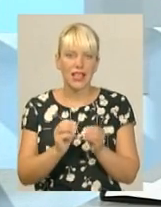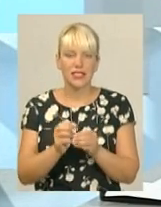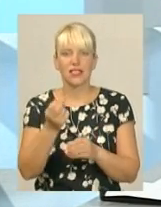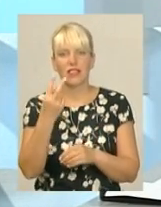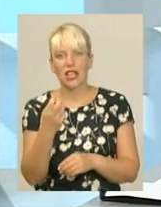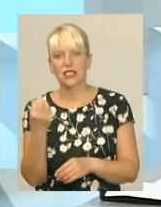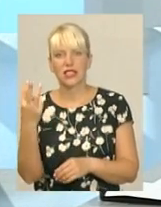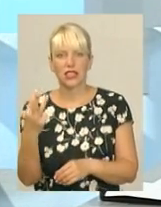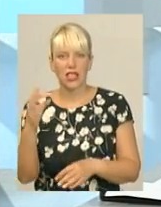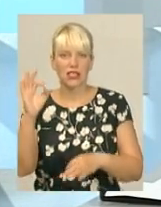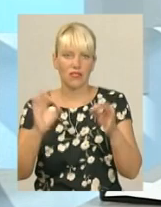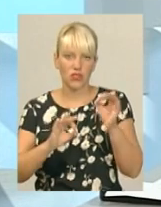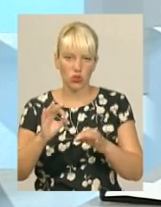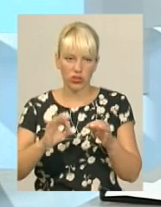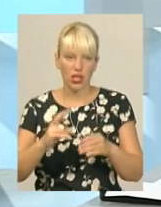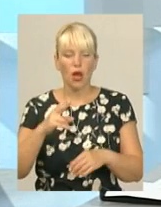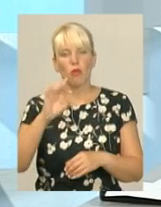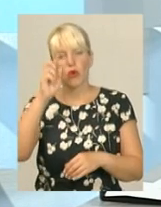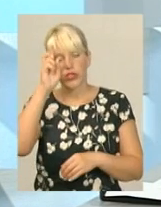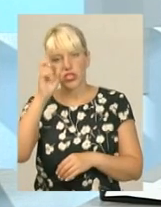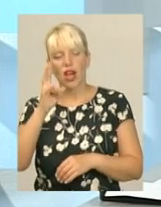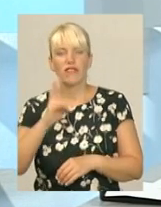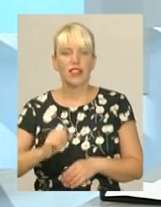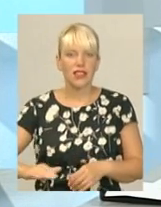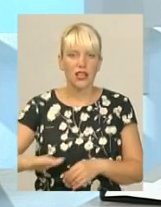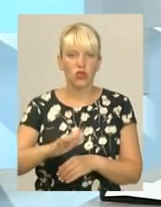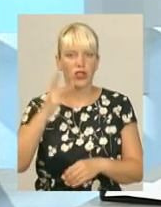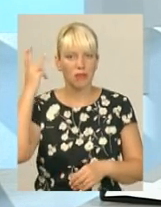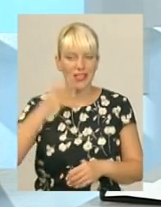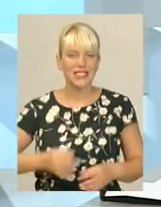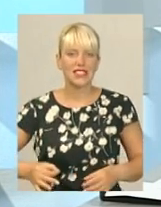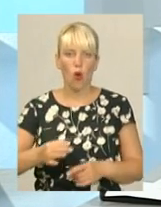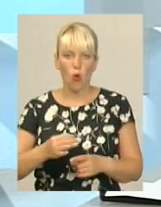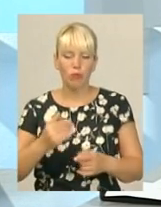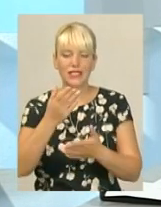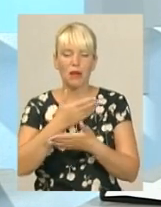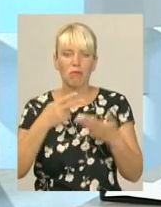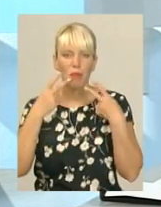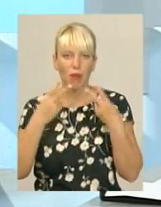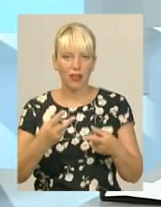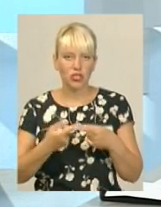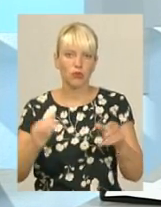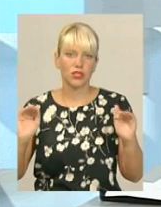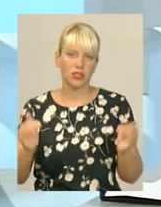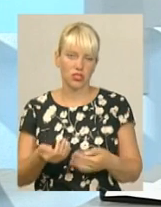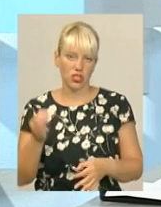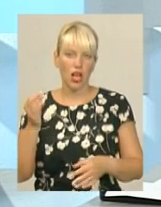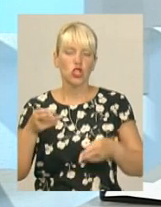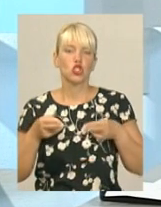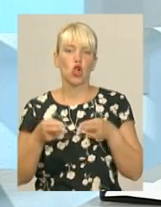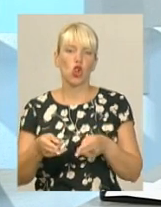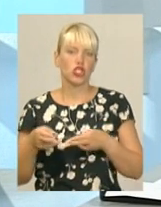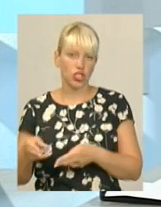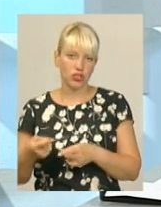20%, так як і по державі, так і на території Хмельницької області, ми бачимо зниження злочинності.